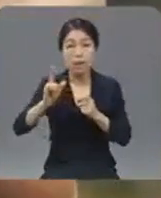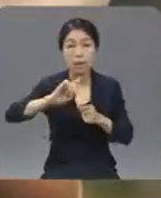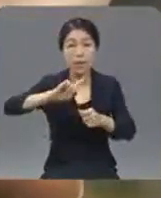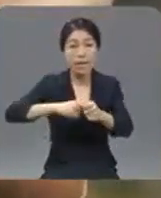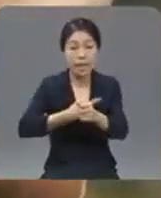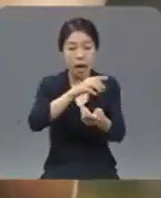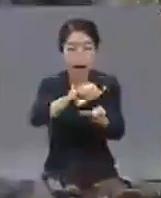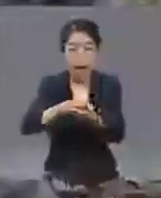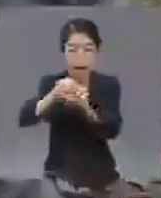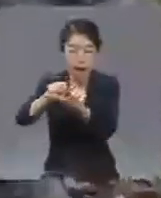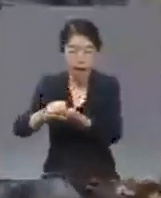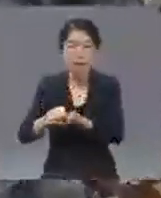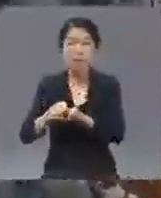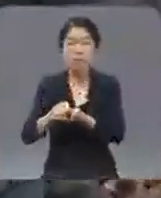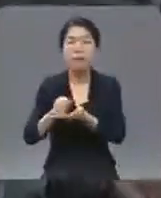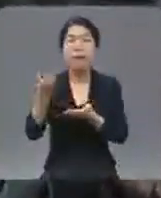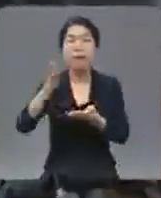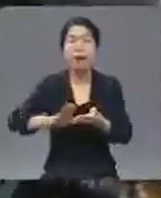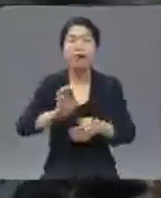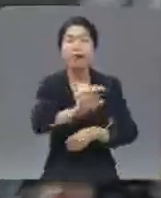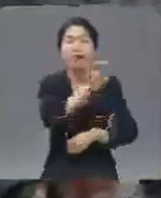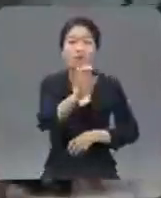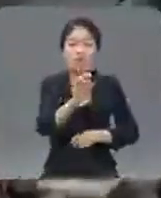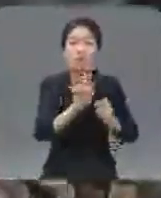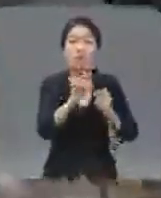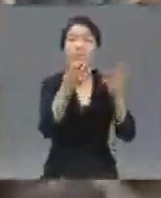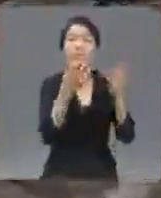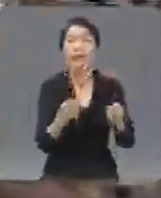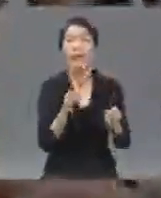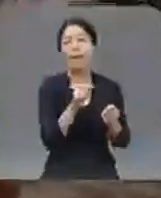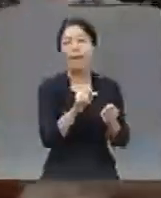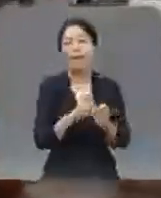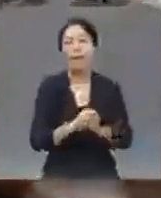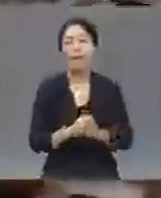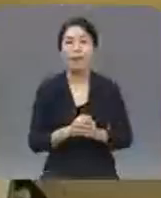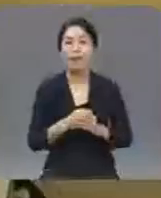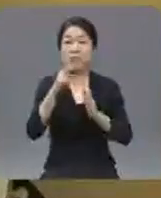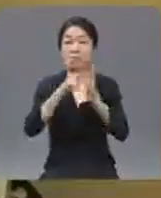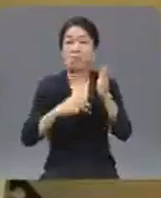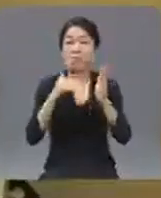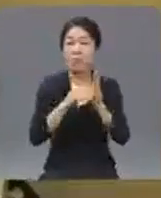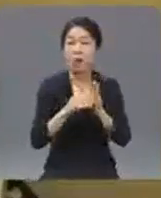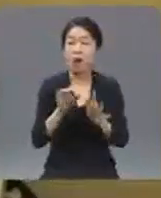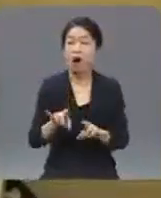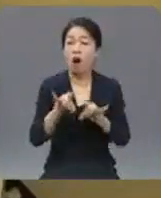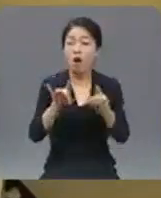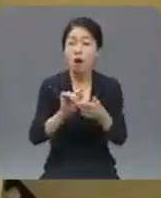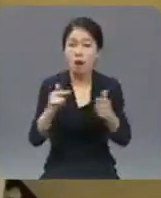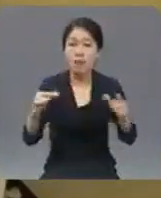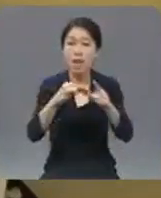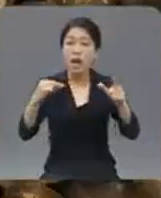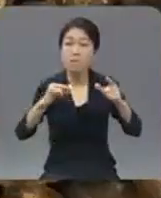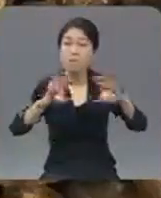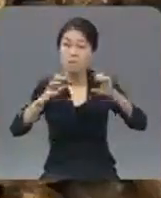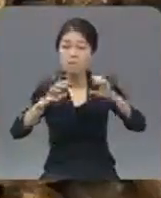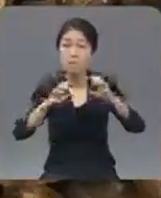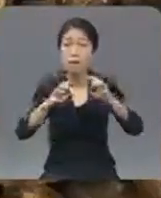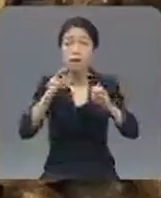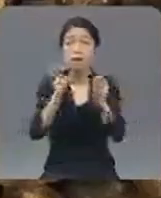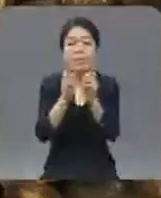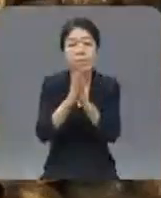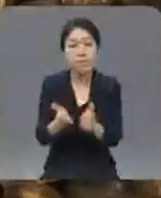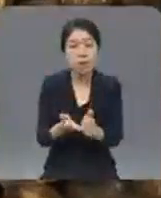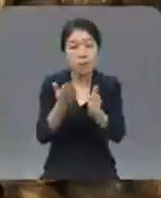자연치치의 의존해 왔는데 유럽의 주로 분포에 있습니다 뉴질랜드와 호주 등 일부 국가에서만